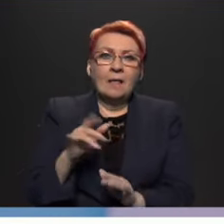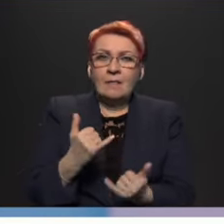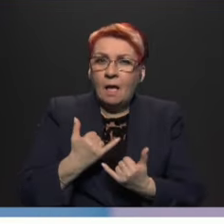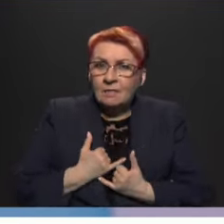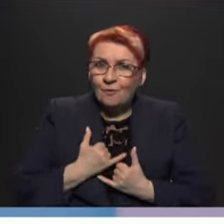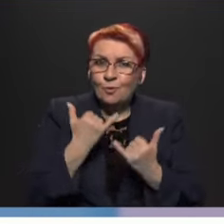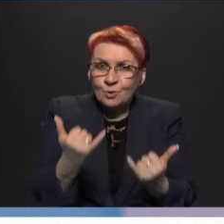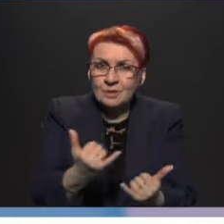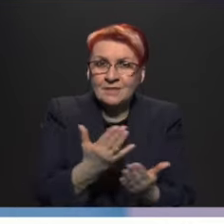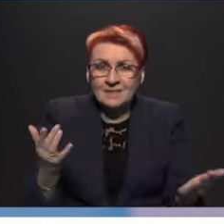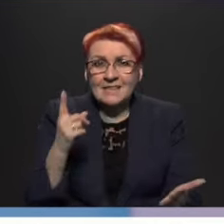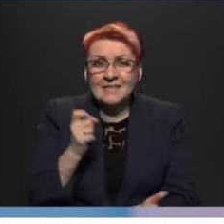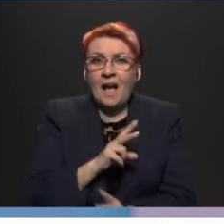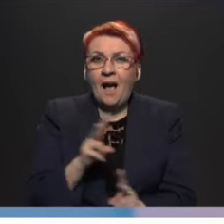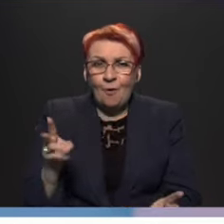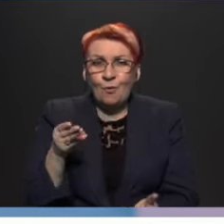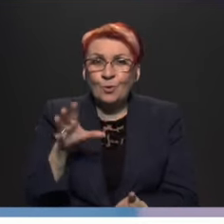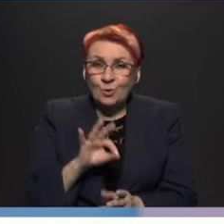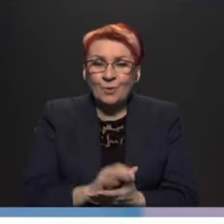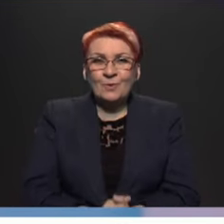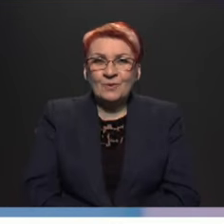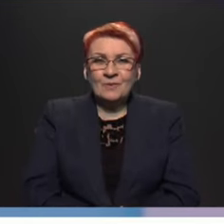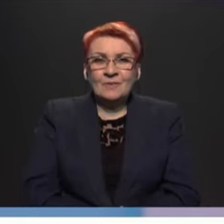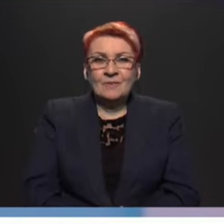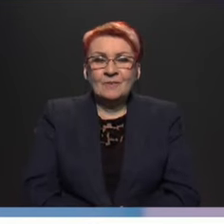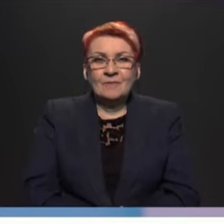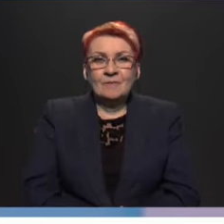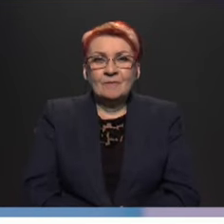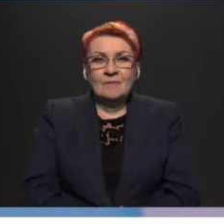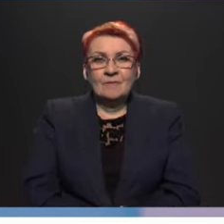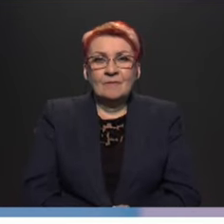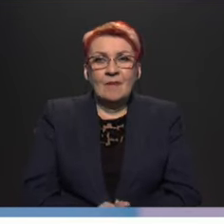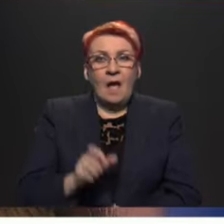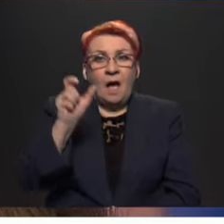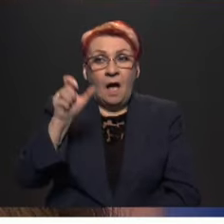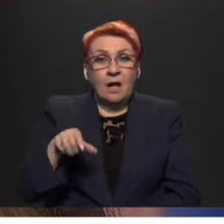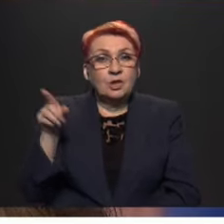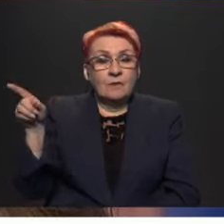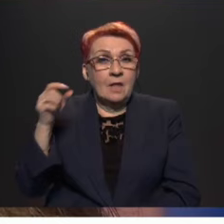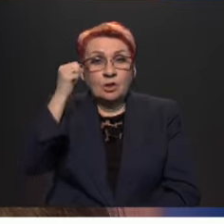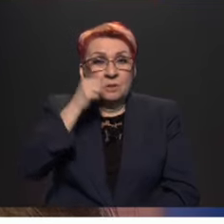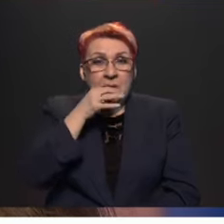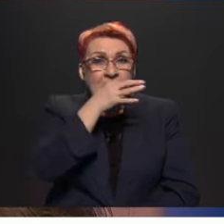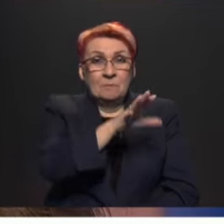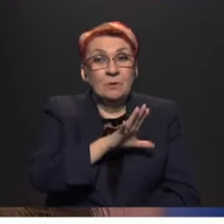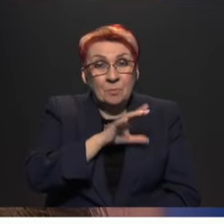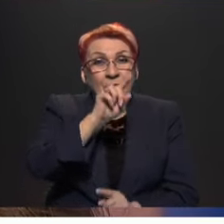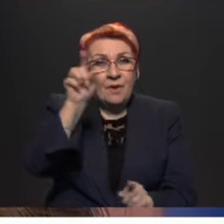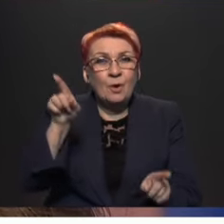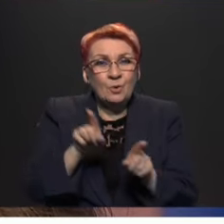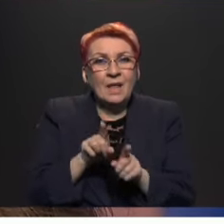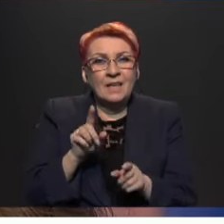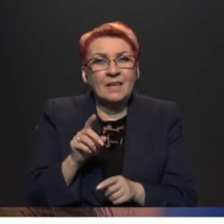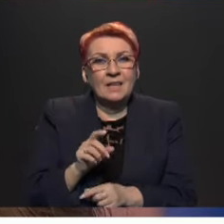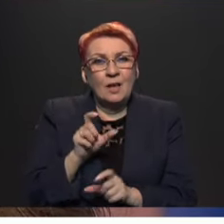походатайствуете за кого-то. А тот человек даже не отплатит никаким даже спасибо. Вот.